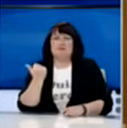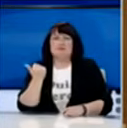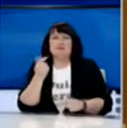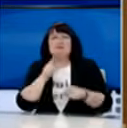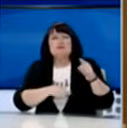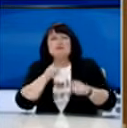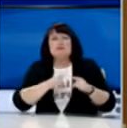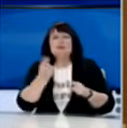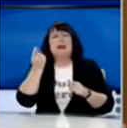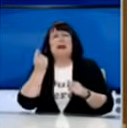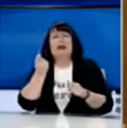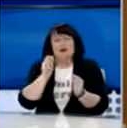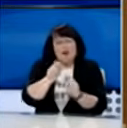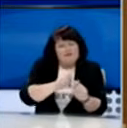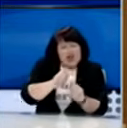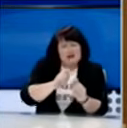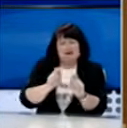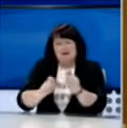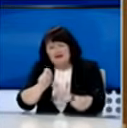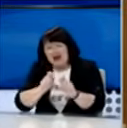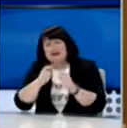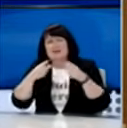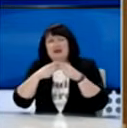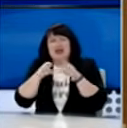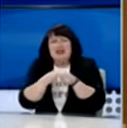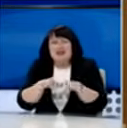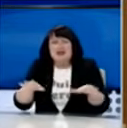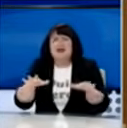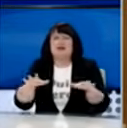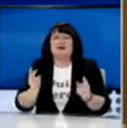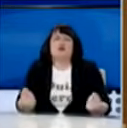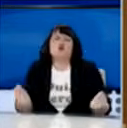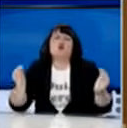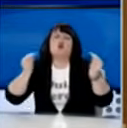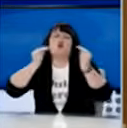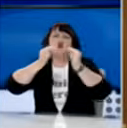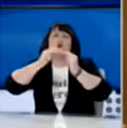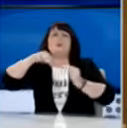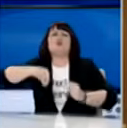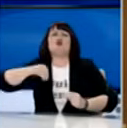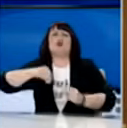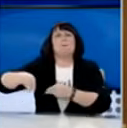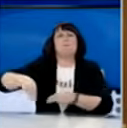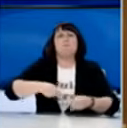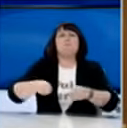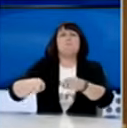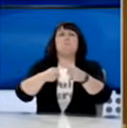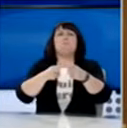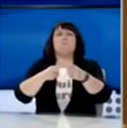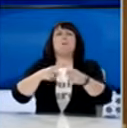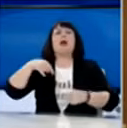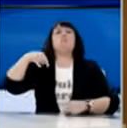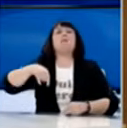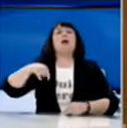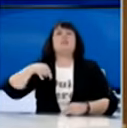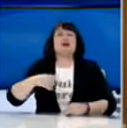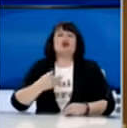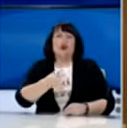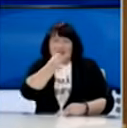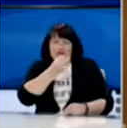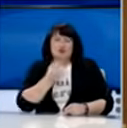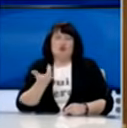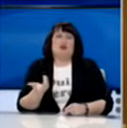πολύ μικρές παρεμβάσεις μέσα στα δίκτυα για την προστασία της γέφυρας στο Μουζάκι από τα νερά του ποταμού Πάμισου.